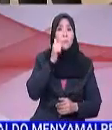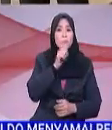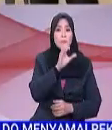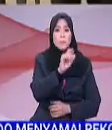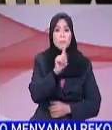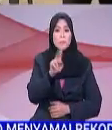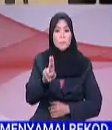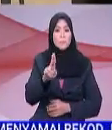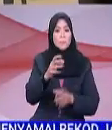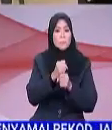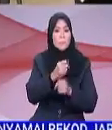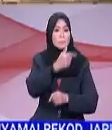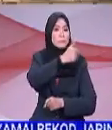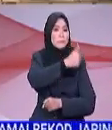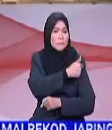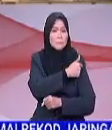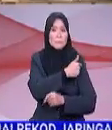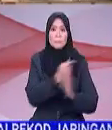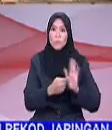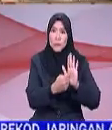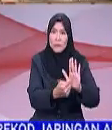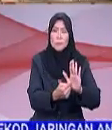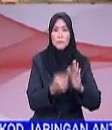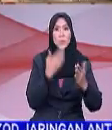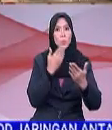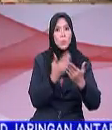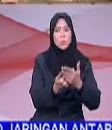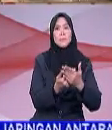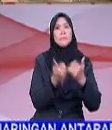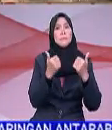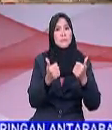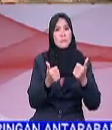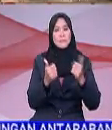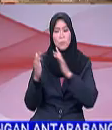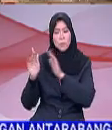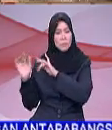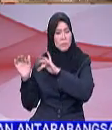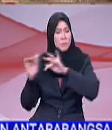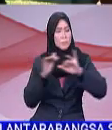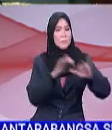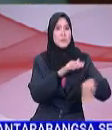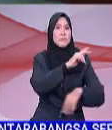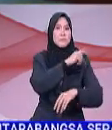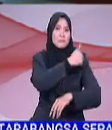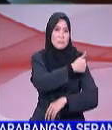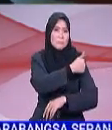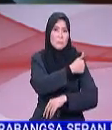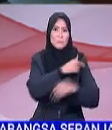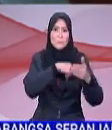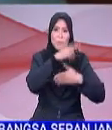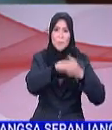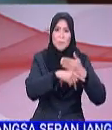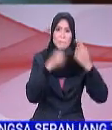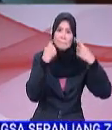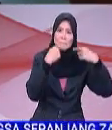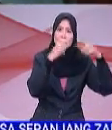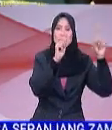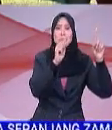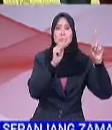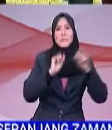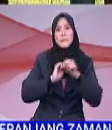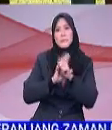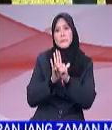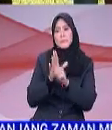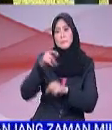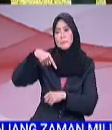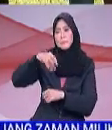upaya untuk mendapatkan vaksin membuktikan sambutan penduduk untuk sama-sama menjayakan program imunisasi COVID-19